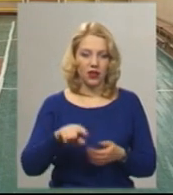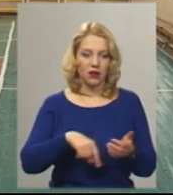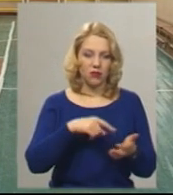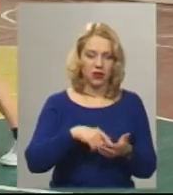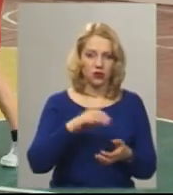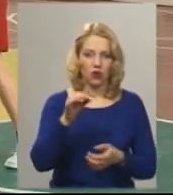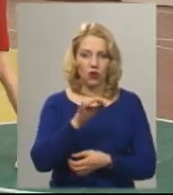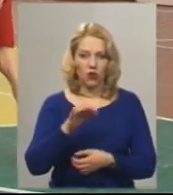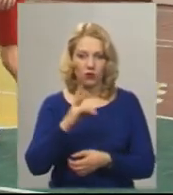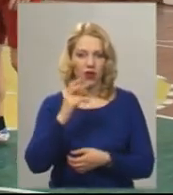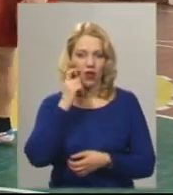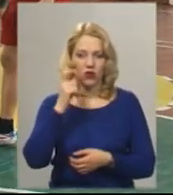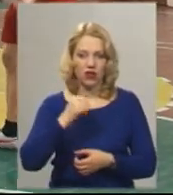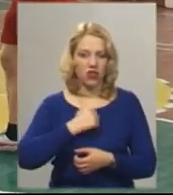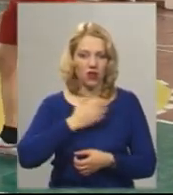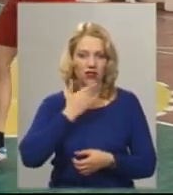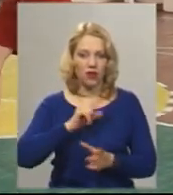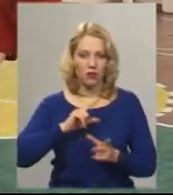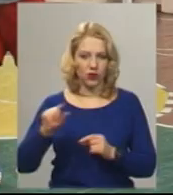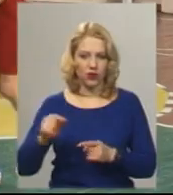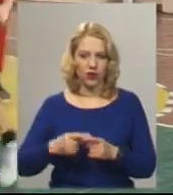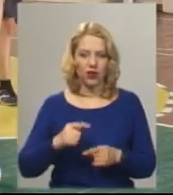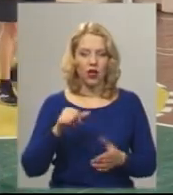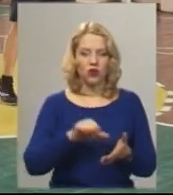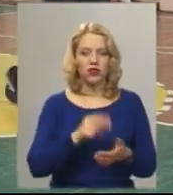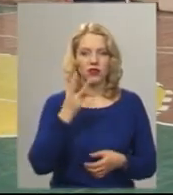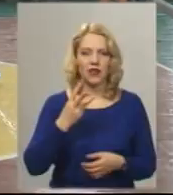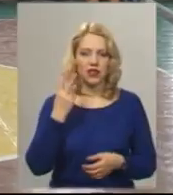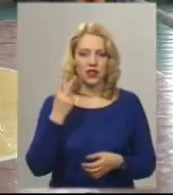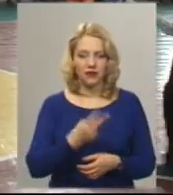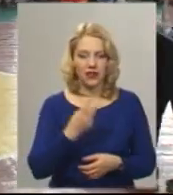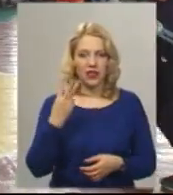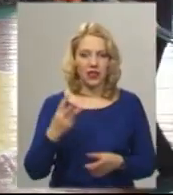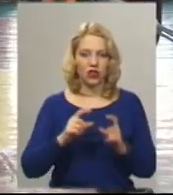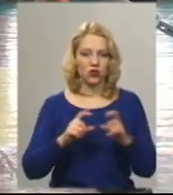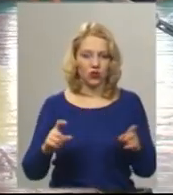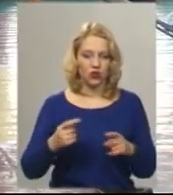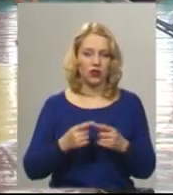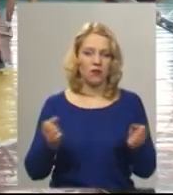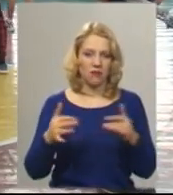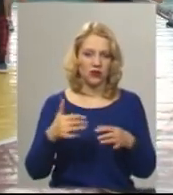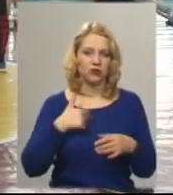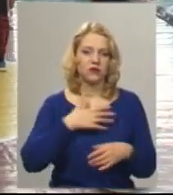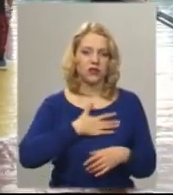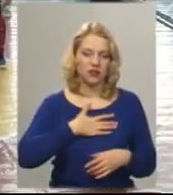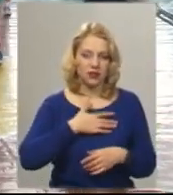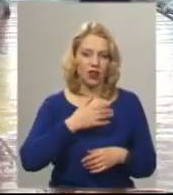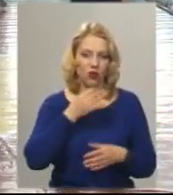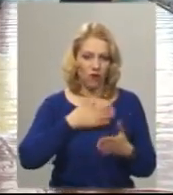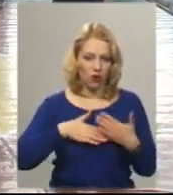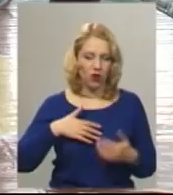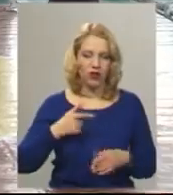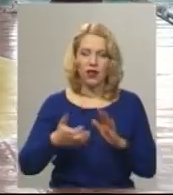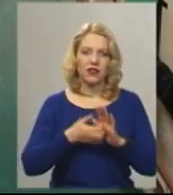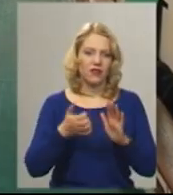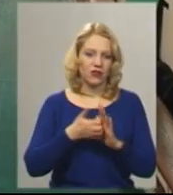жаль, не поїхали. Учасник команди з волейболу 23-ї школи Назар Карнаух матчем задоволений. Каже, дався в знаки брак ігрового